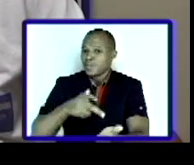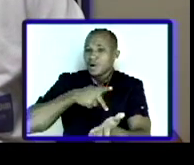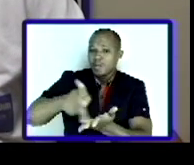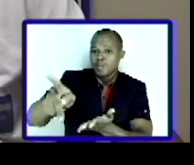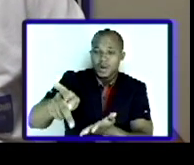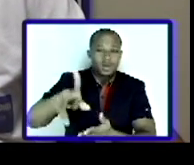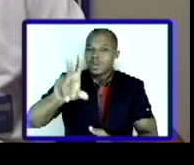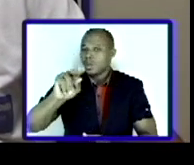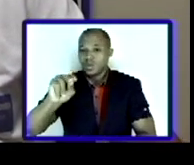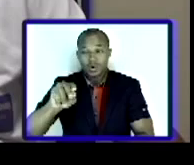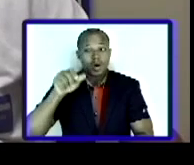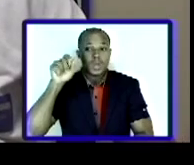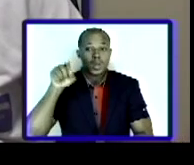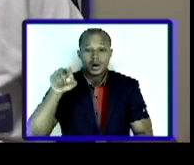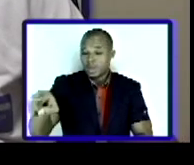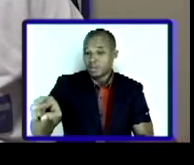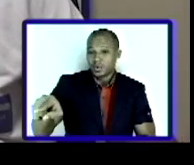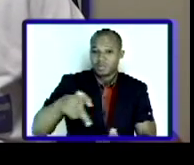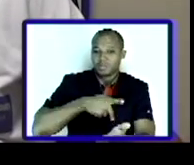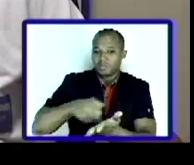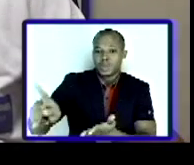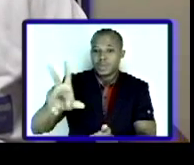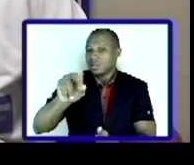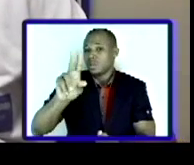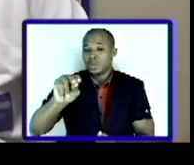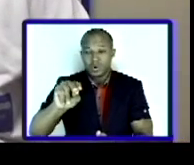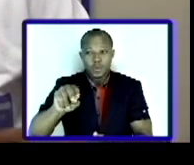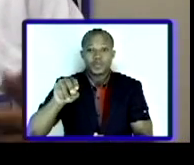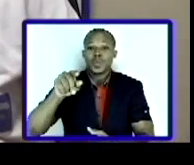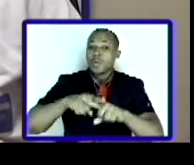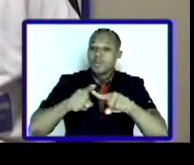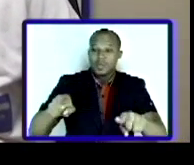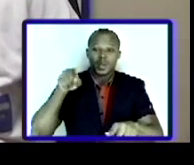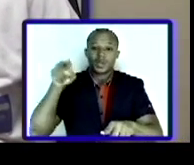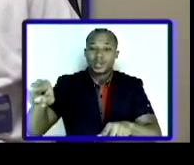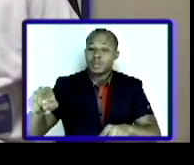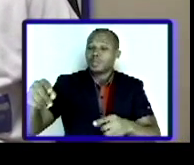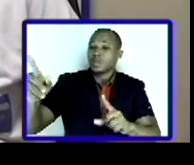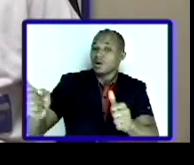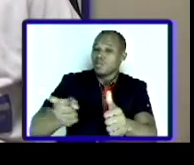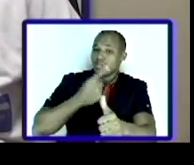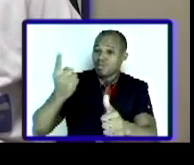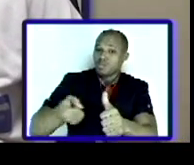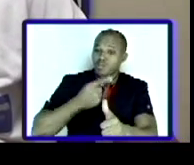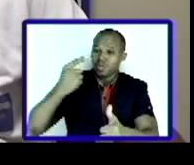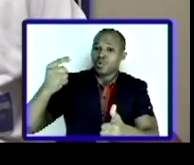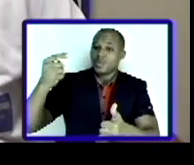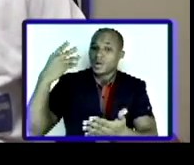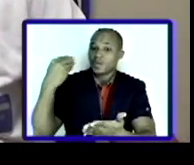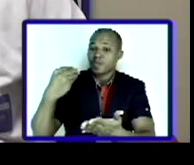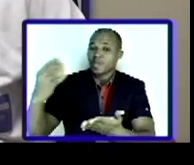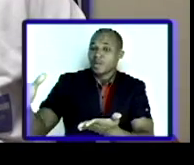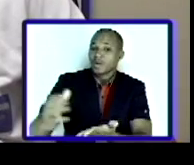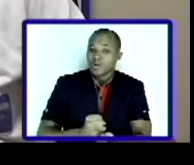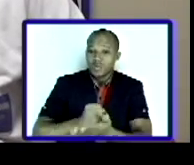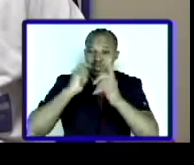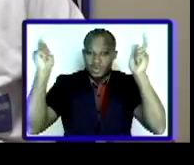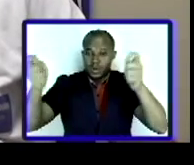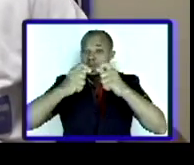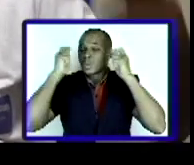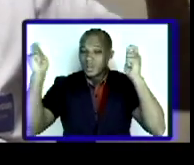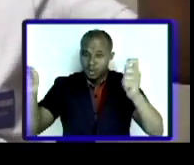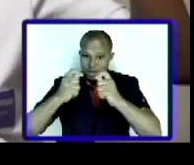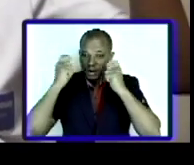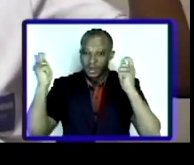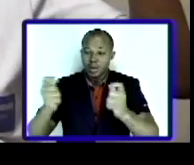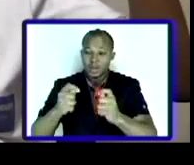volontaires pas gen monde qui gagne salaire moi même par exemple pas gagne salaire mais moi, en tant que un gagnant premier gagnant dans concours ça qui est alumni engagement